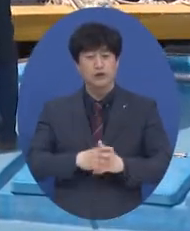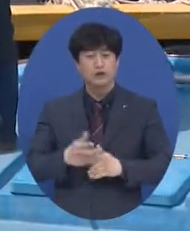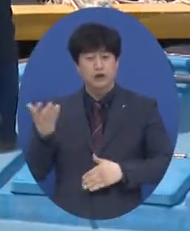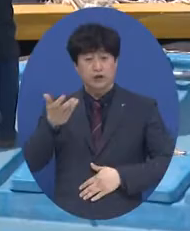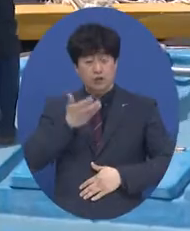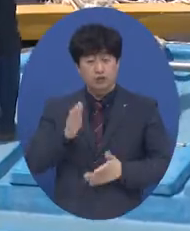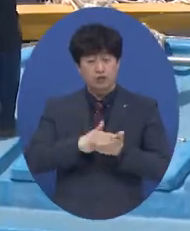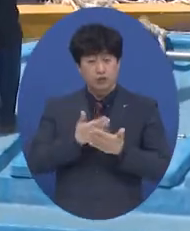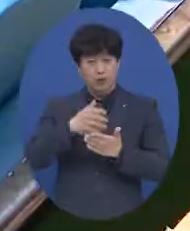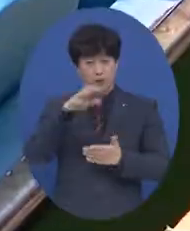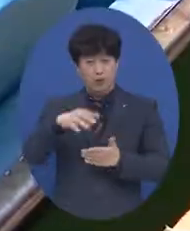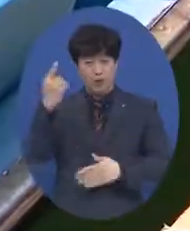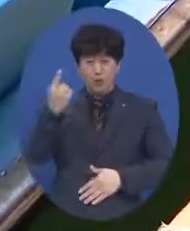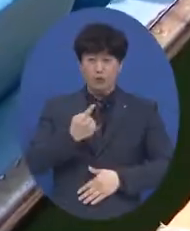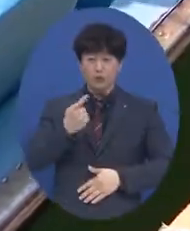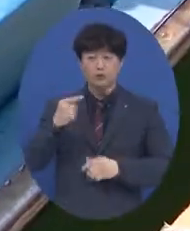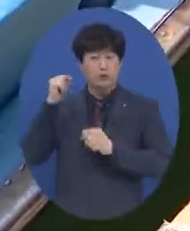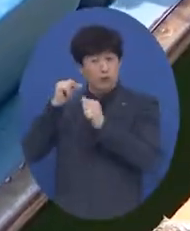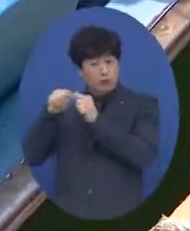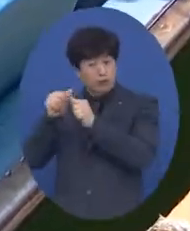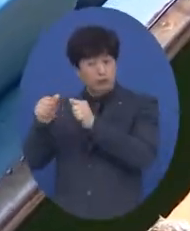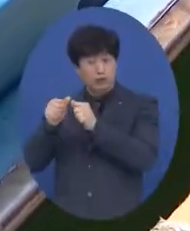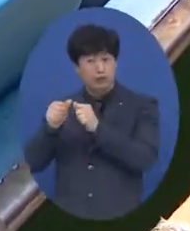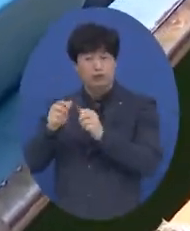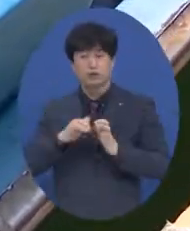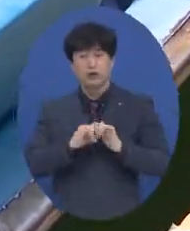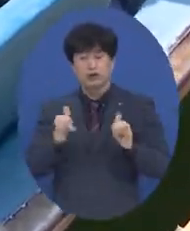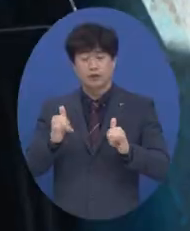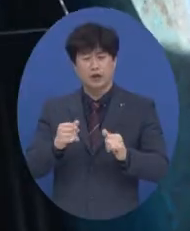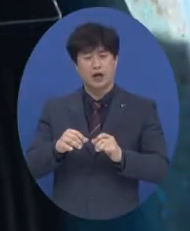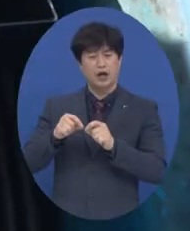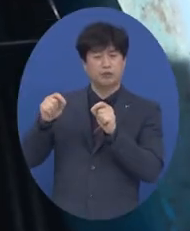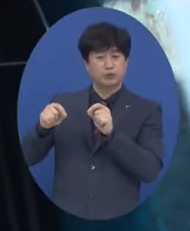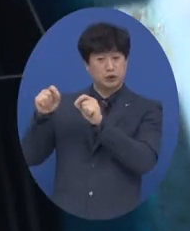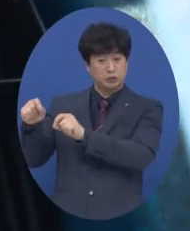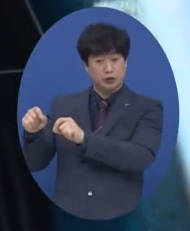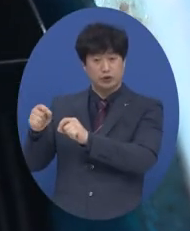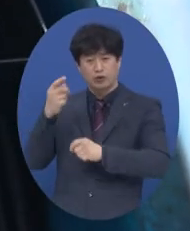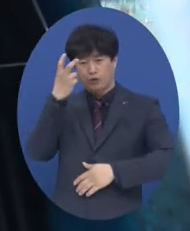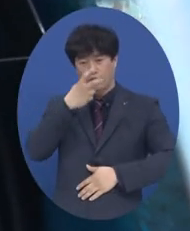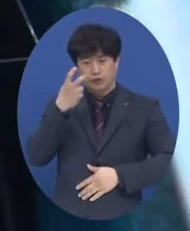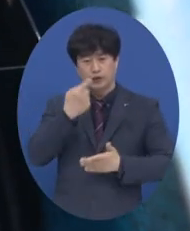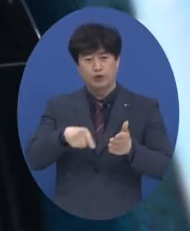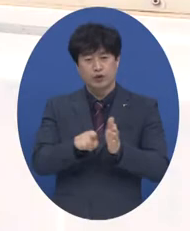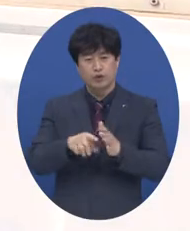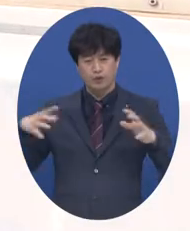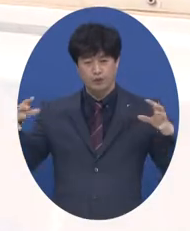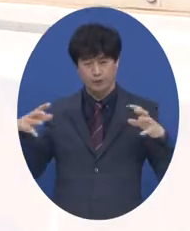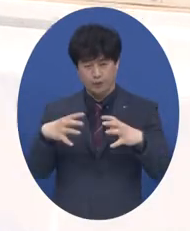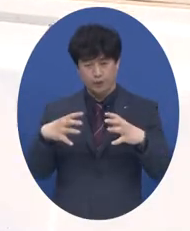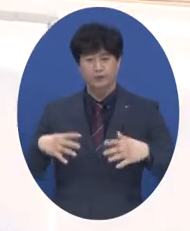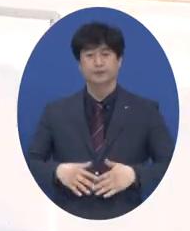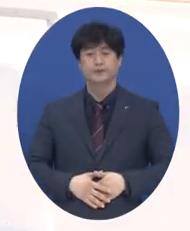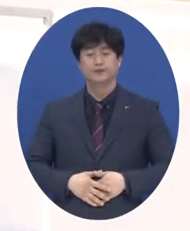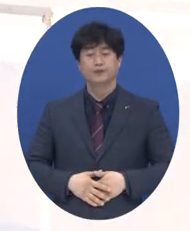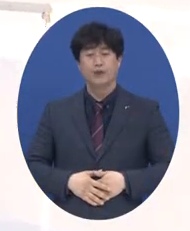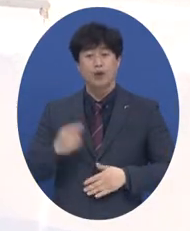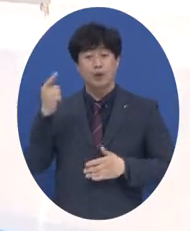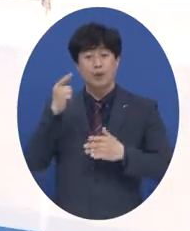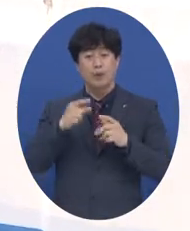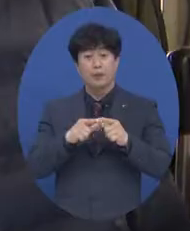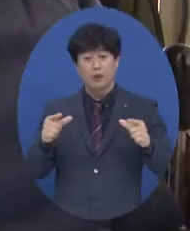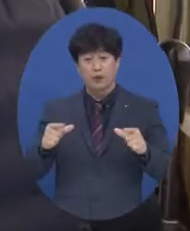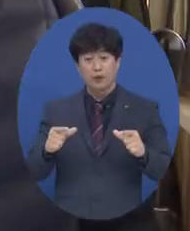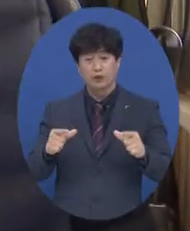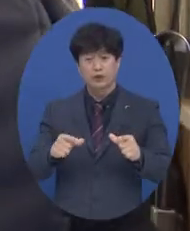이동수리소가 왔다는 소식에 주민들은 생업 등의 이유로 미뤘던 점검을 받으러 하나둘 모였습니다. 평소 오작동을